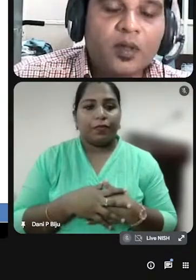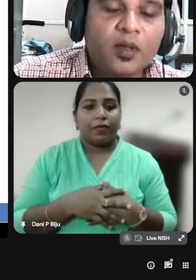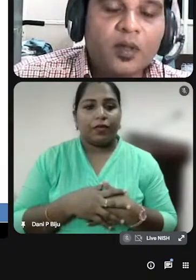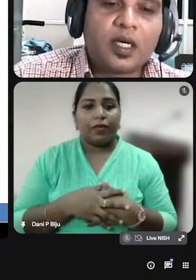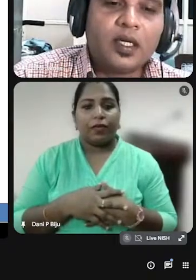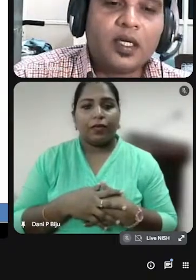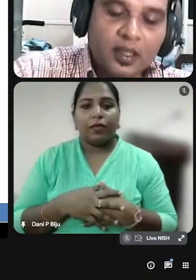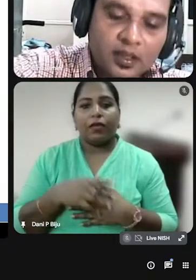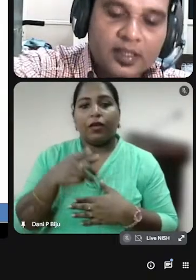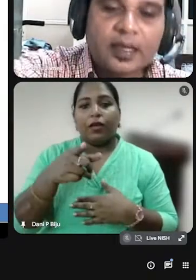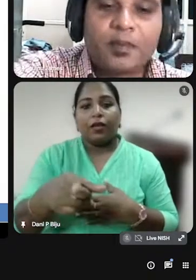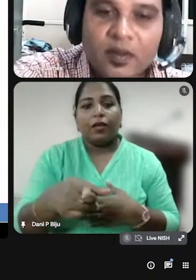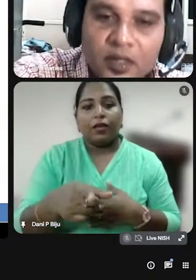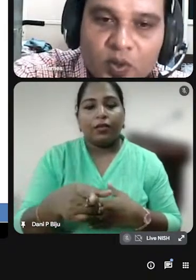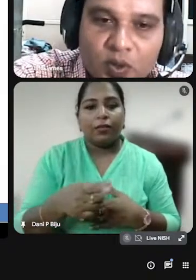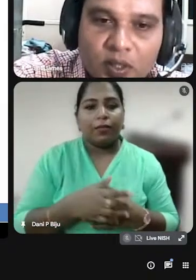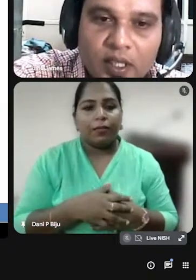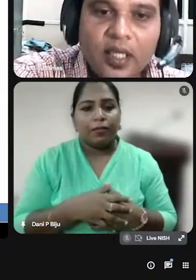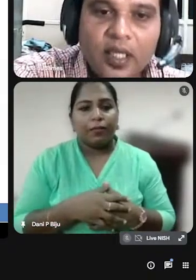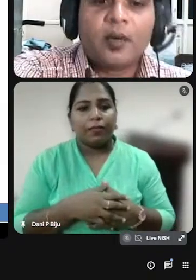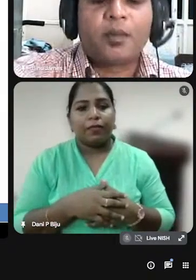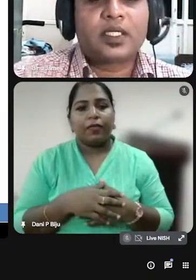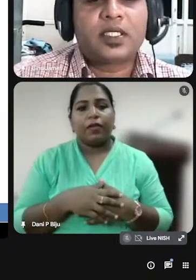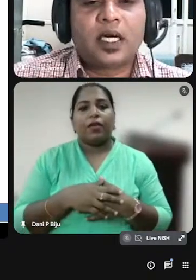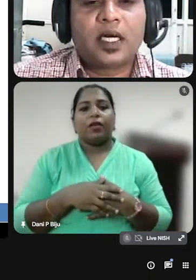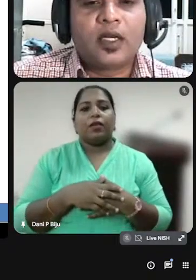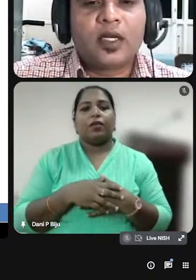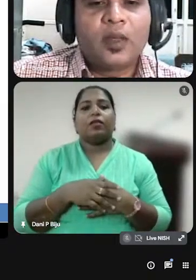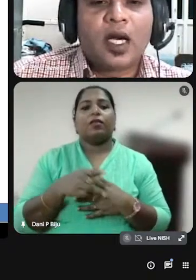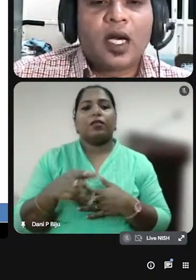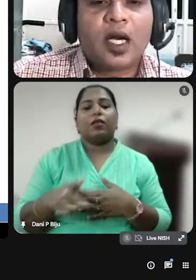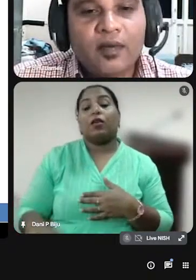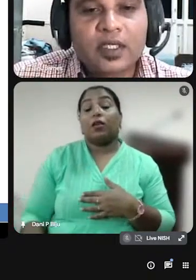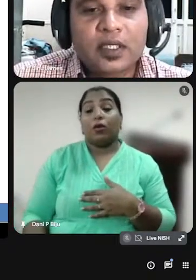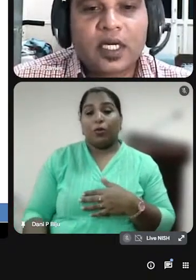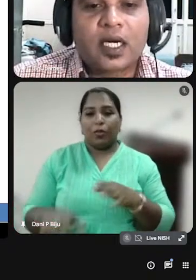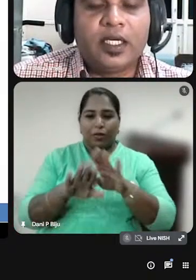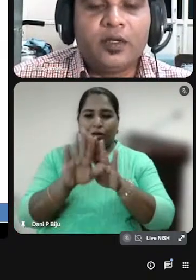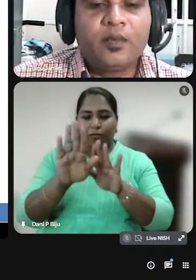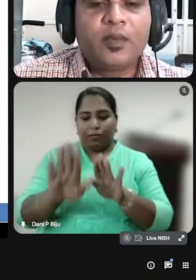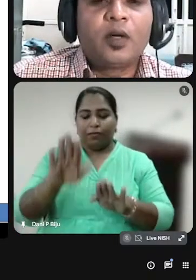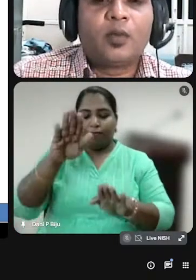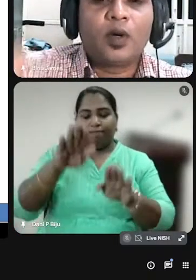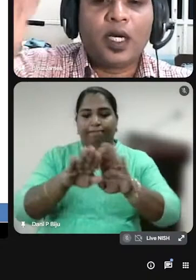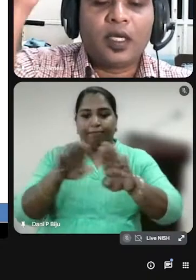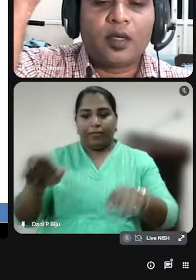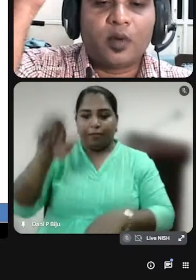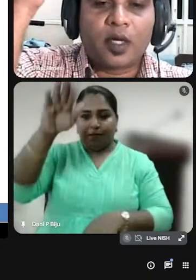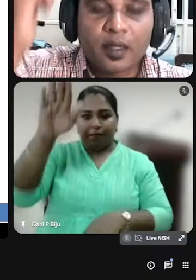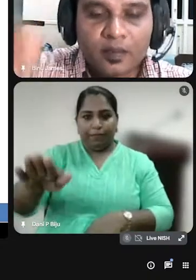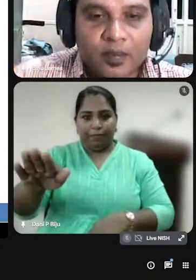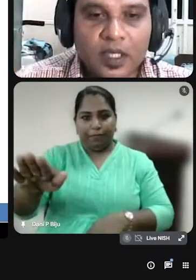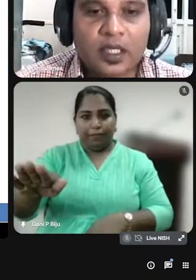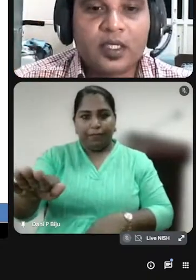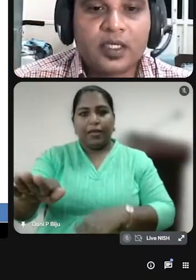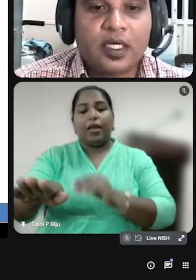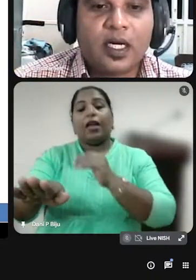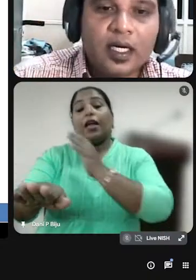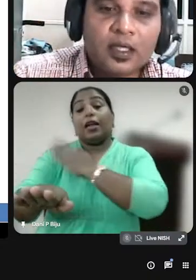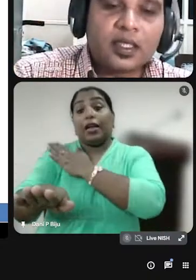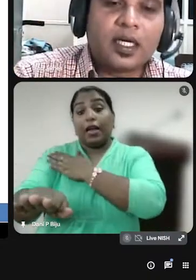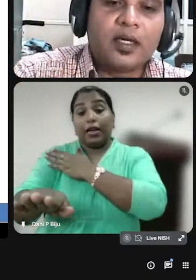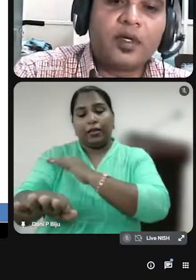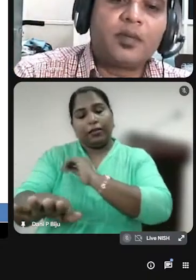അതായത് നമ്മൾ ഒരു കാല് ഈ സ്റ്റെപ്പിൽ വെച്ചുകൊണ്ട് തന്നെ മറ്റു കാല് ആ വശത്തെ കയ്യിൽ മുകളിലേക്ക് പൊക്കുകയും താക്കുകയും